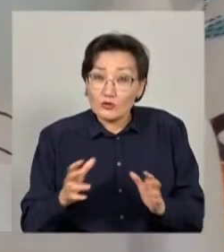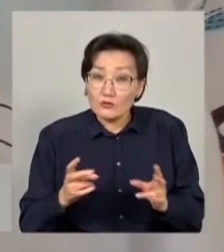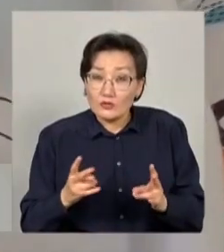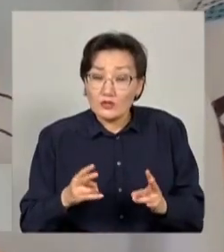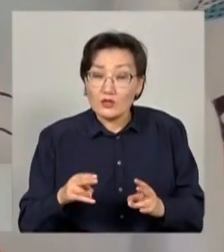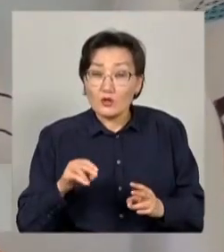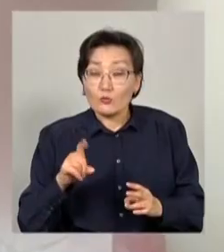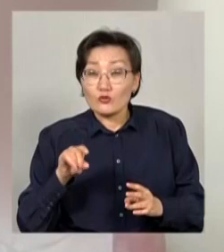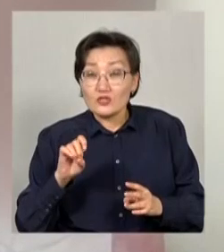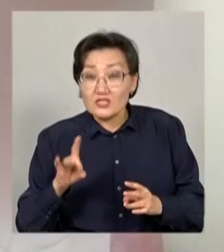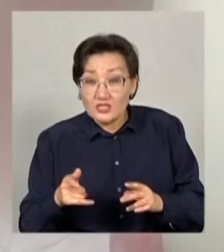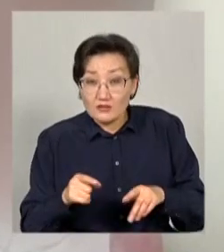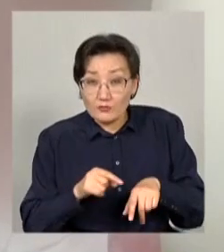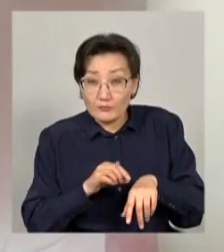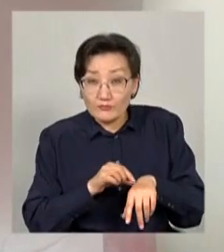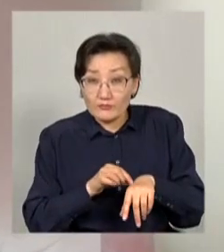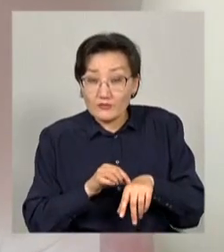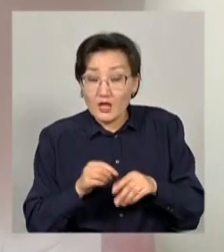ғой, сол шығып мына бармақтарым екі